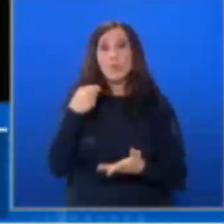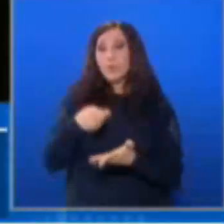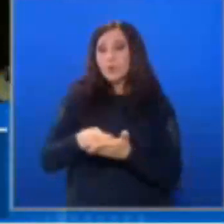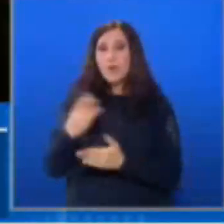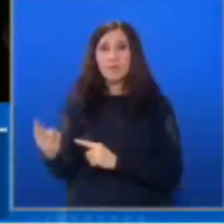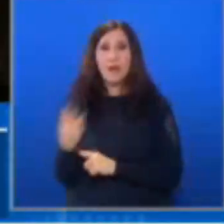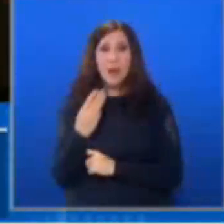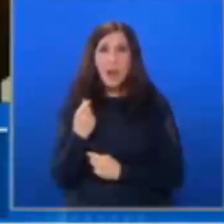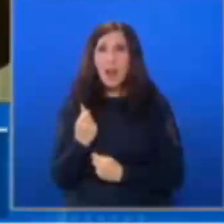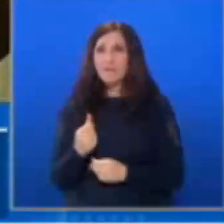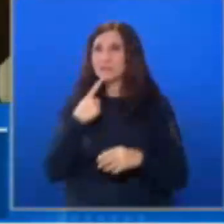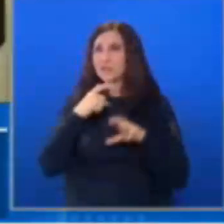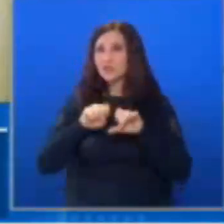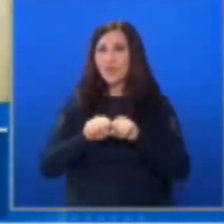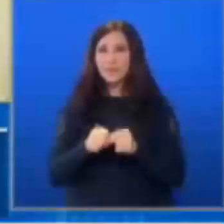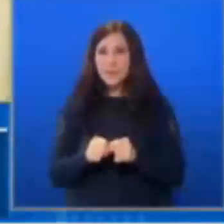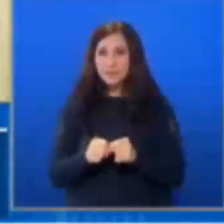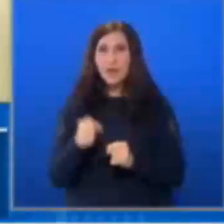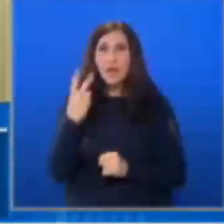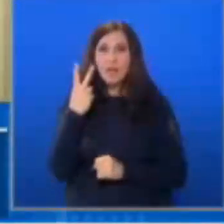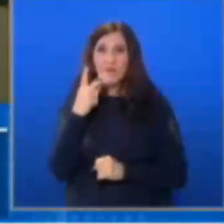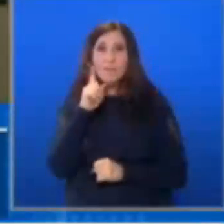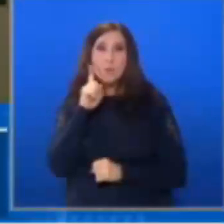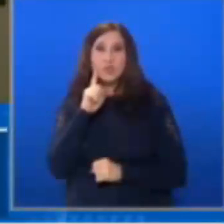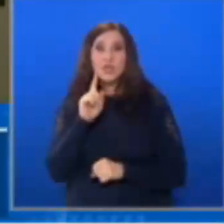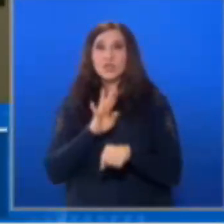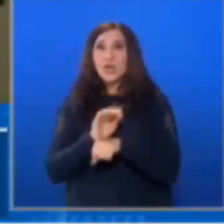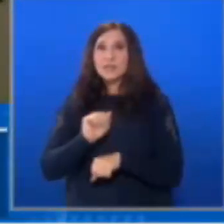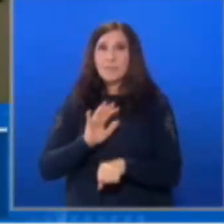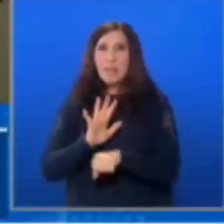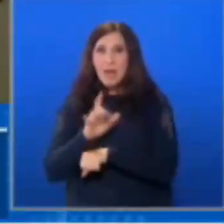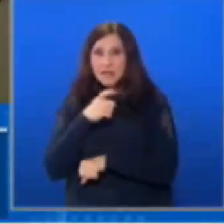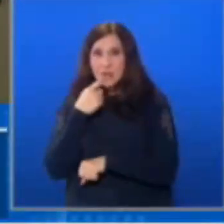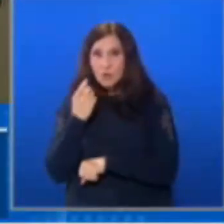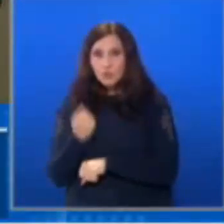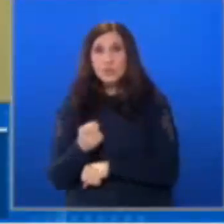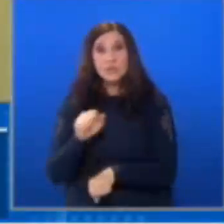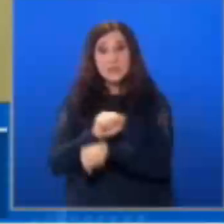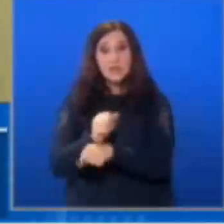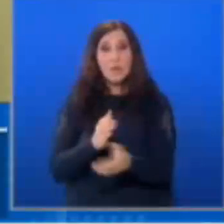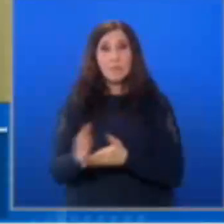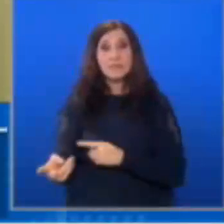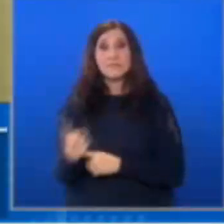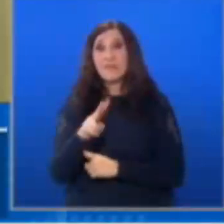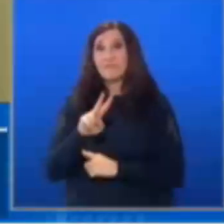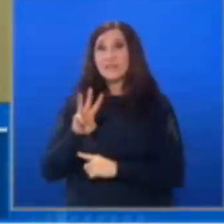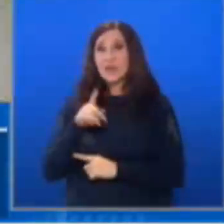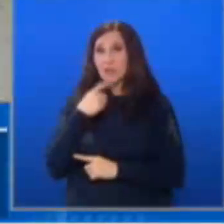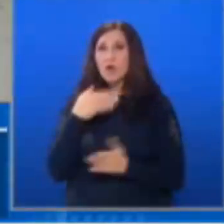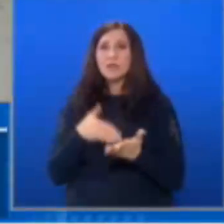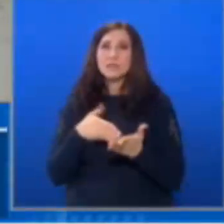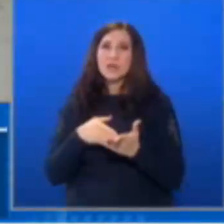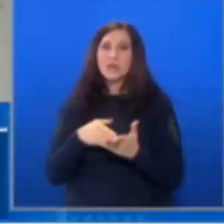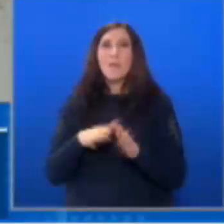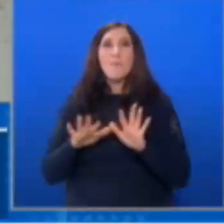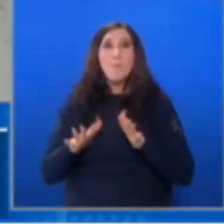3000 лева за щетите. Две момчета на 14 и 15 години са задържани през 2023 година заради